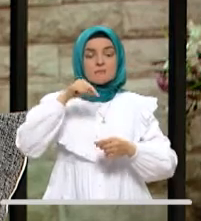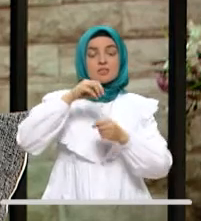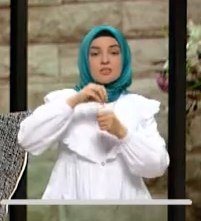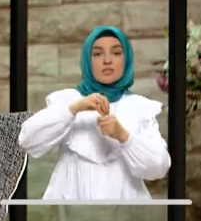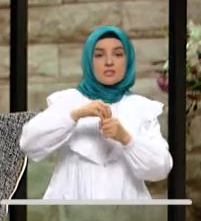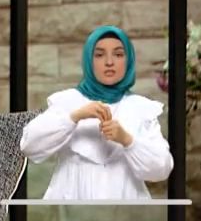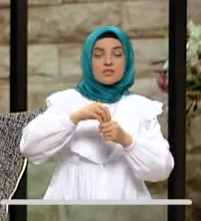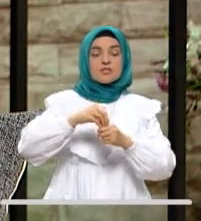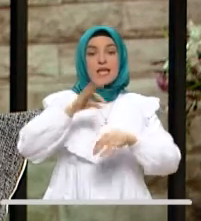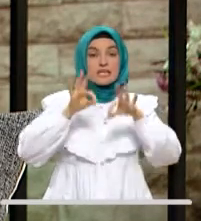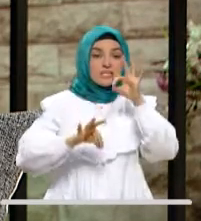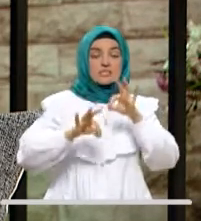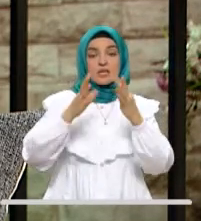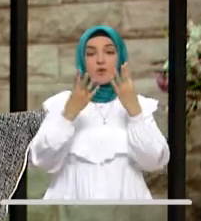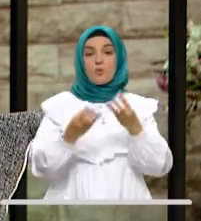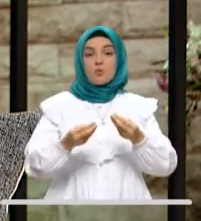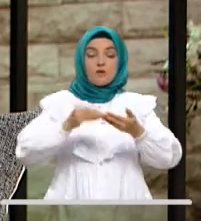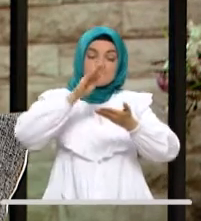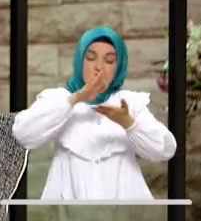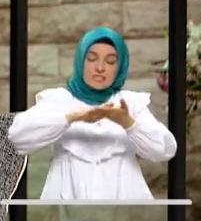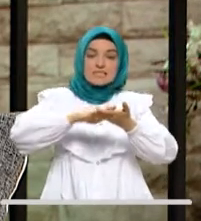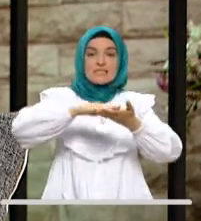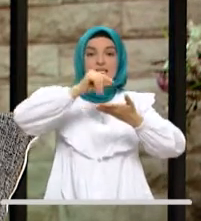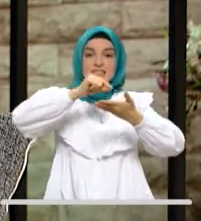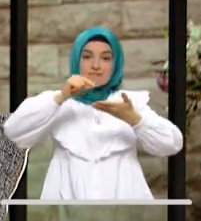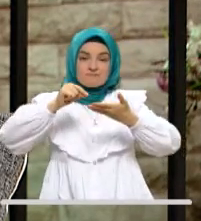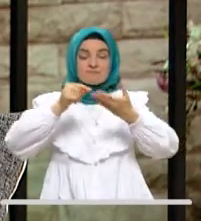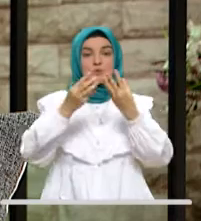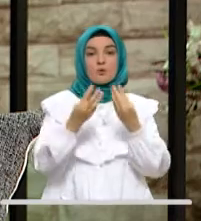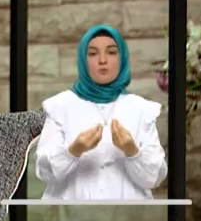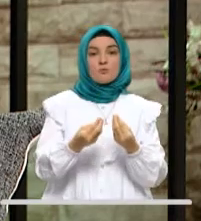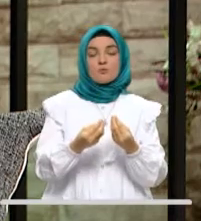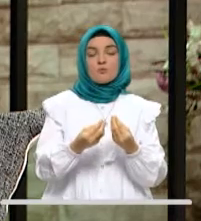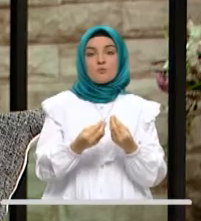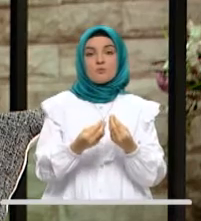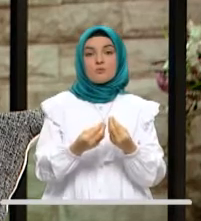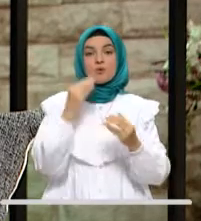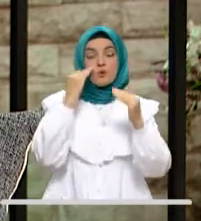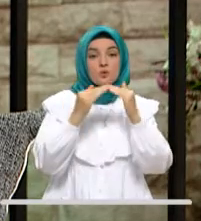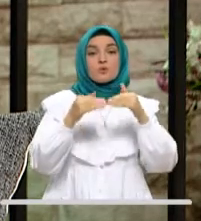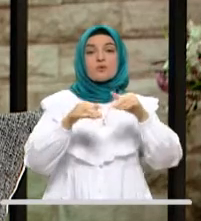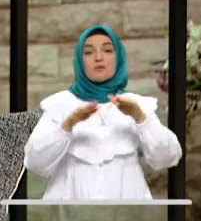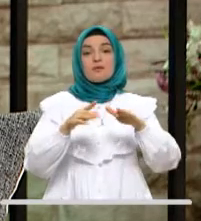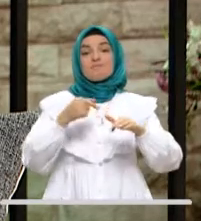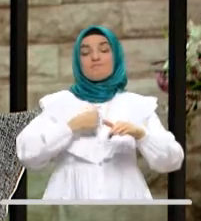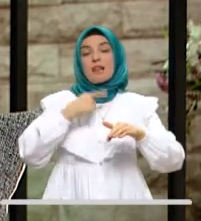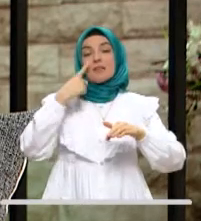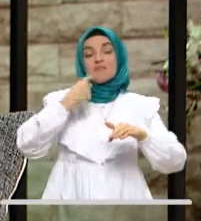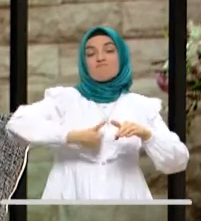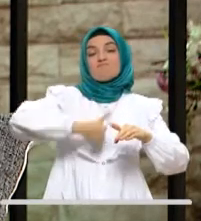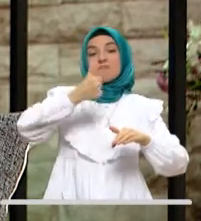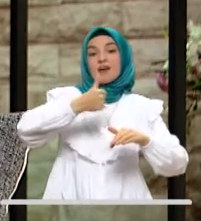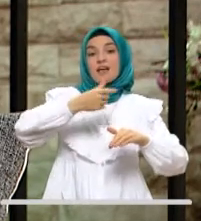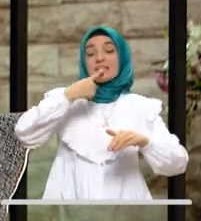literatür olarak etiket tasarımlarına aykırı olduğu için bakanlığa beni şikayet ettiler ve bu yazım